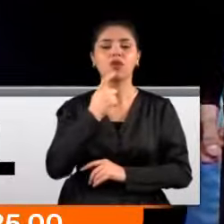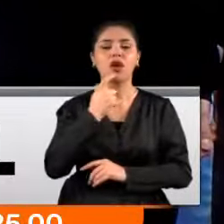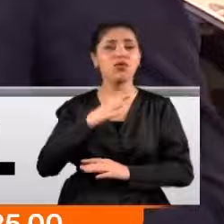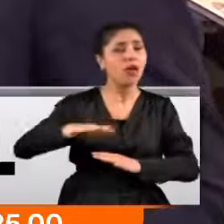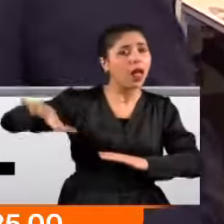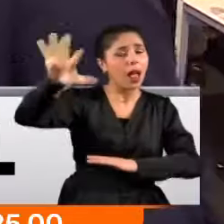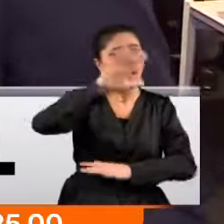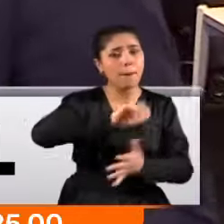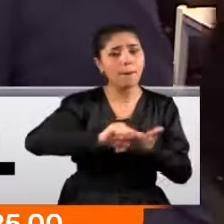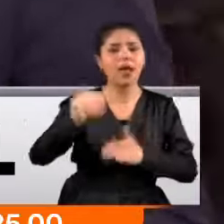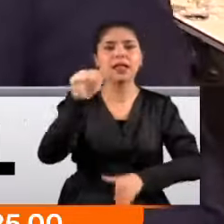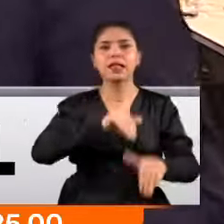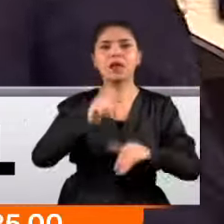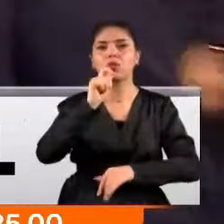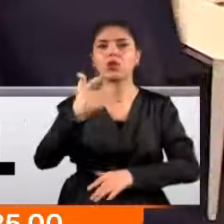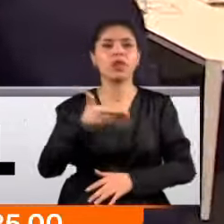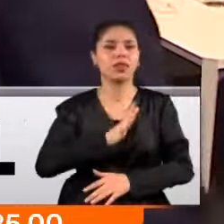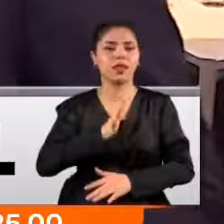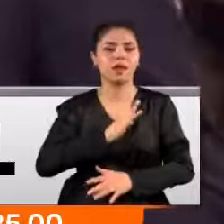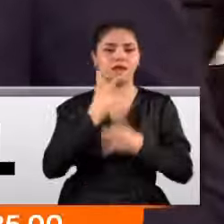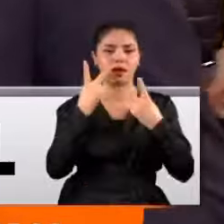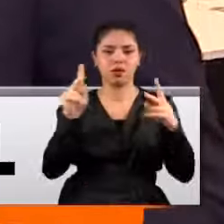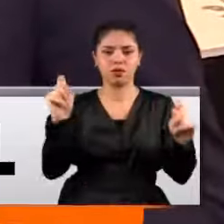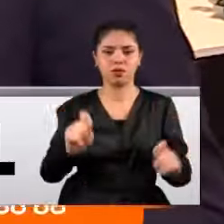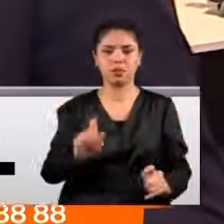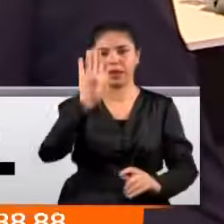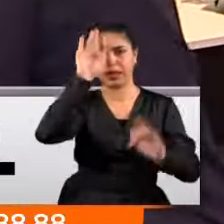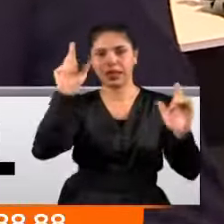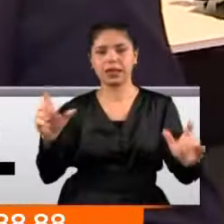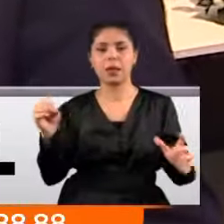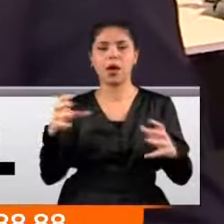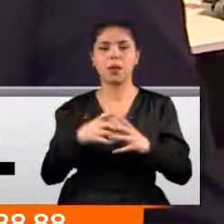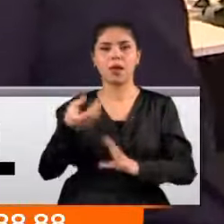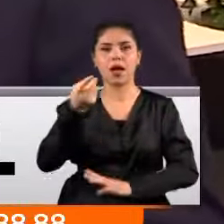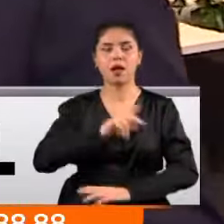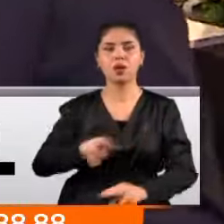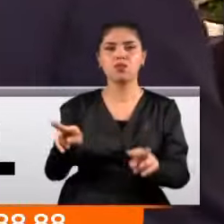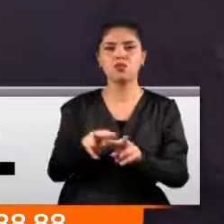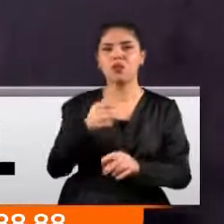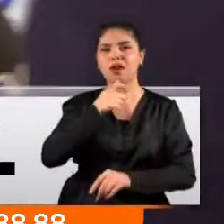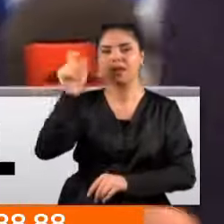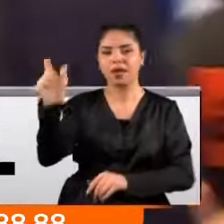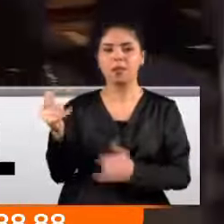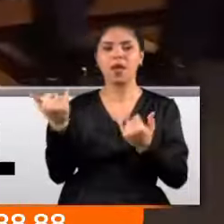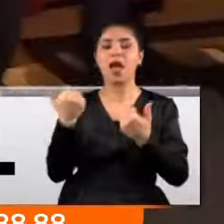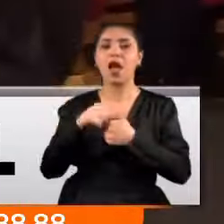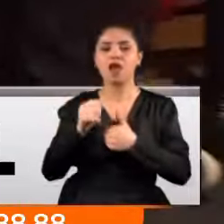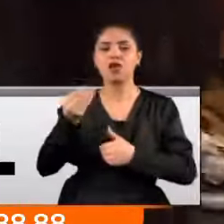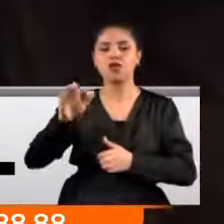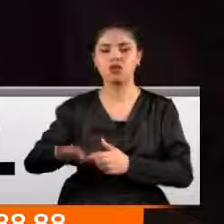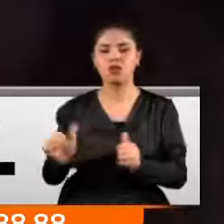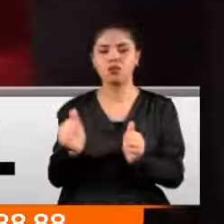tek açıkladı. Programın başlamasına artık dakikalar kaldı. İstanbul'un AK Parti adayı Murat Kurum eşiyle ve çocuğuyla programa